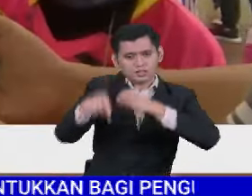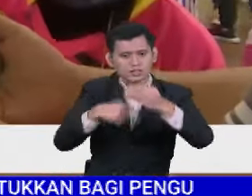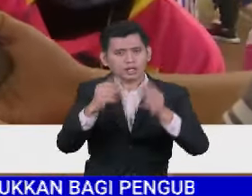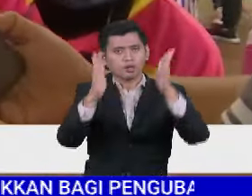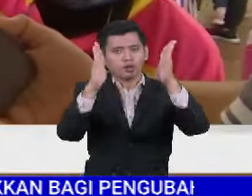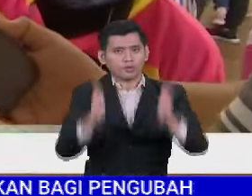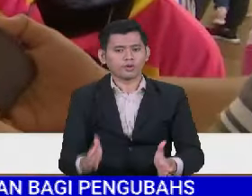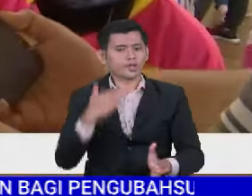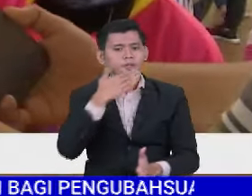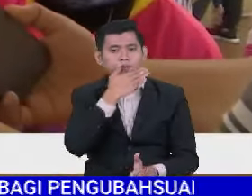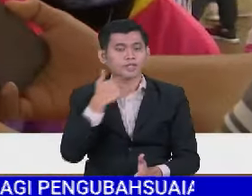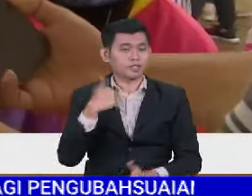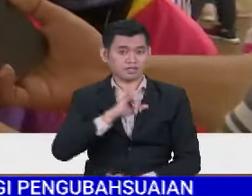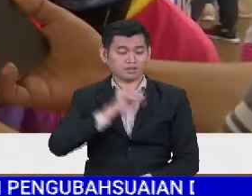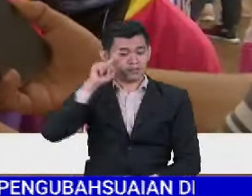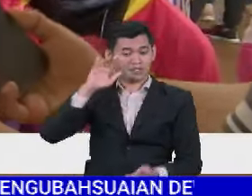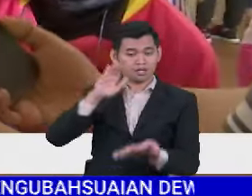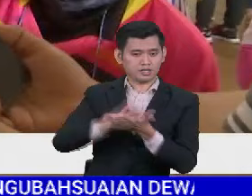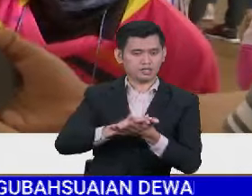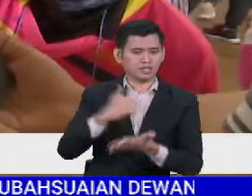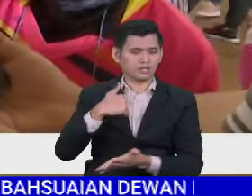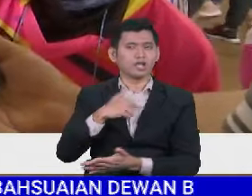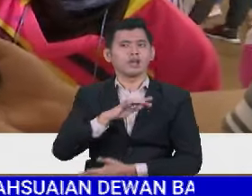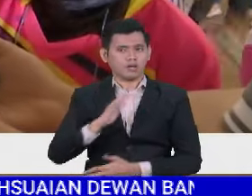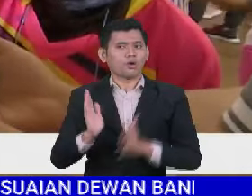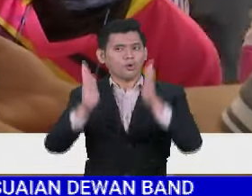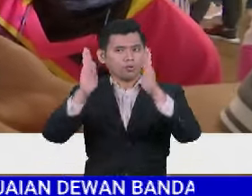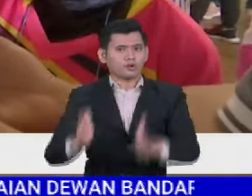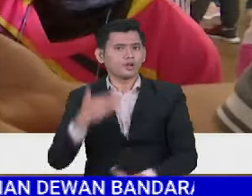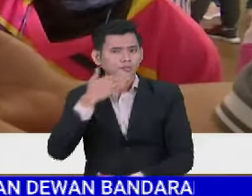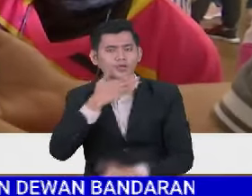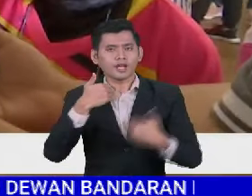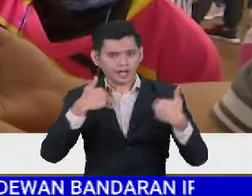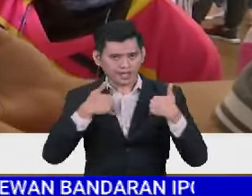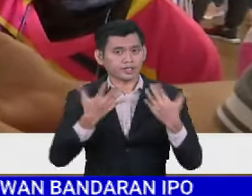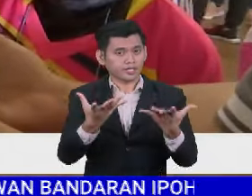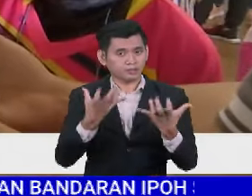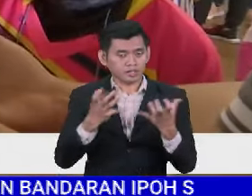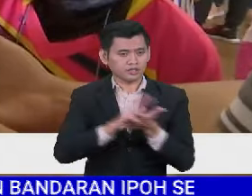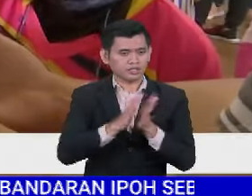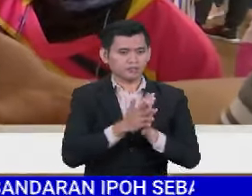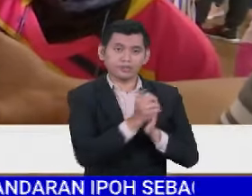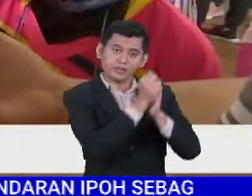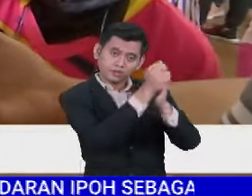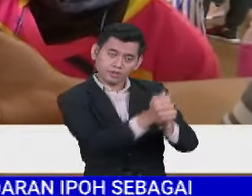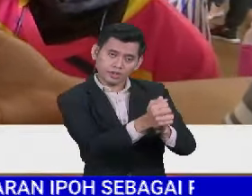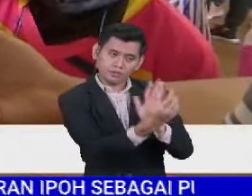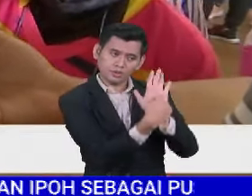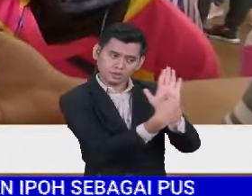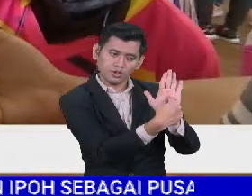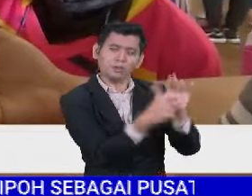kita yakin mereka juga mempunyai citarasa tapi dengan panduan ini mungkin mereka